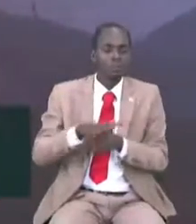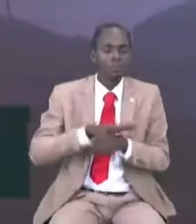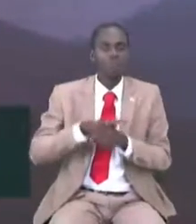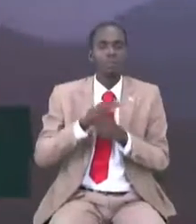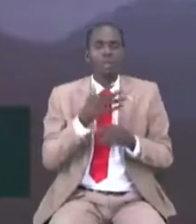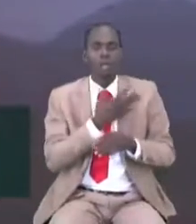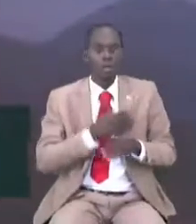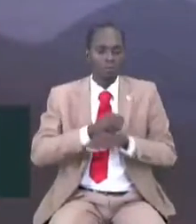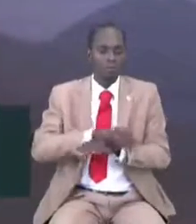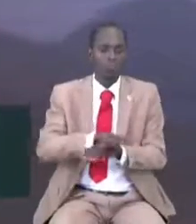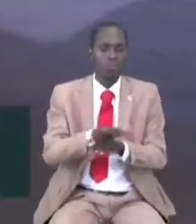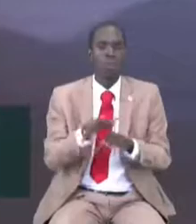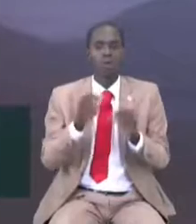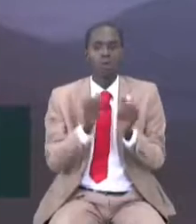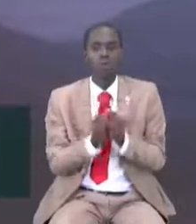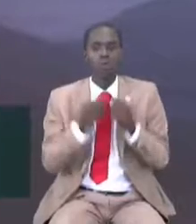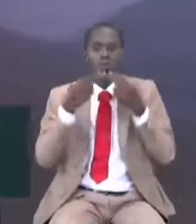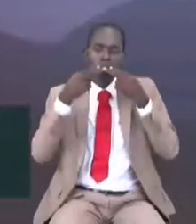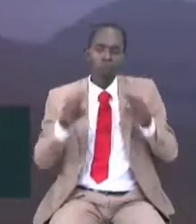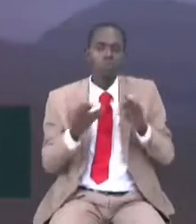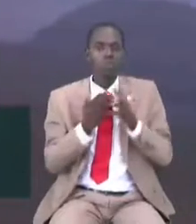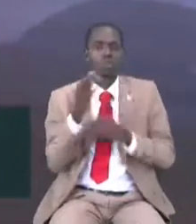chapitre 4. Nous lisons le verset